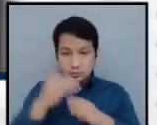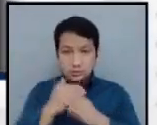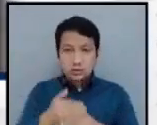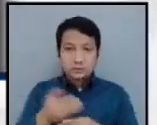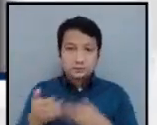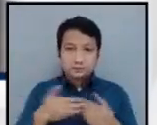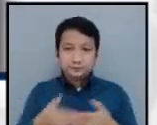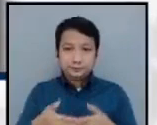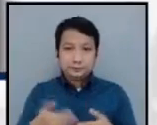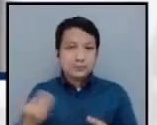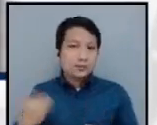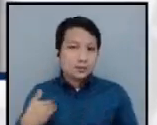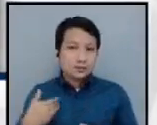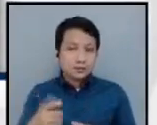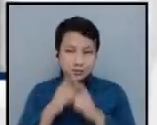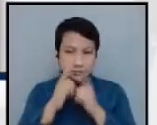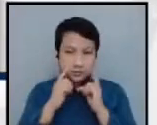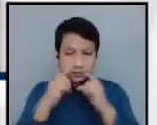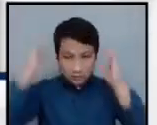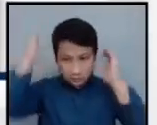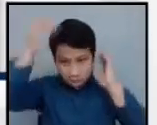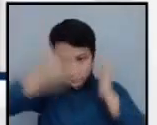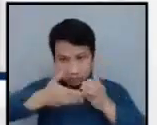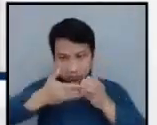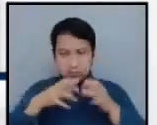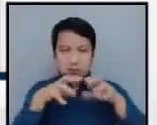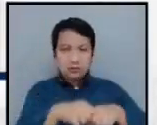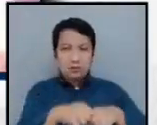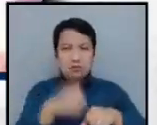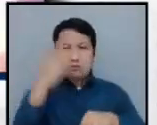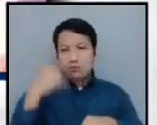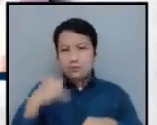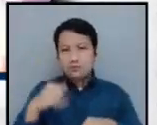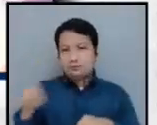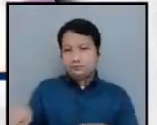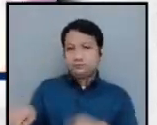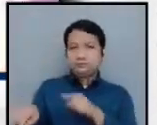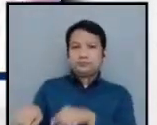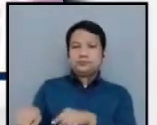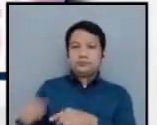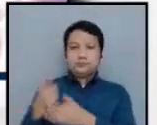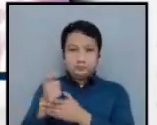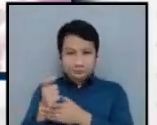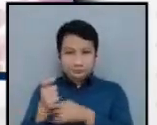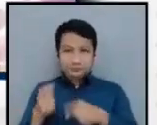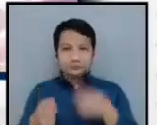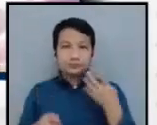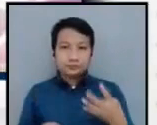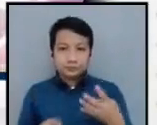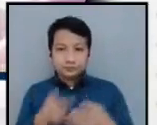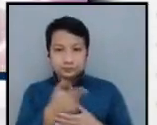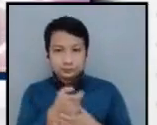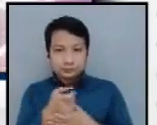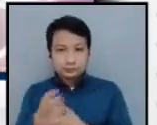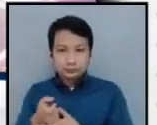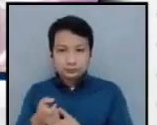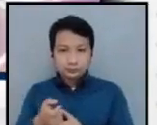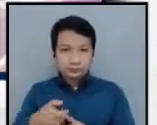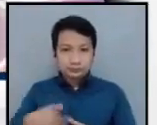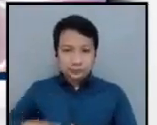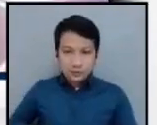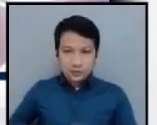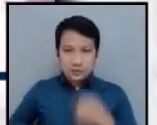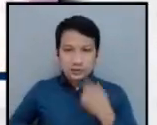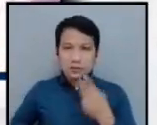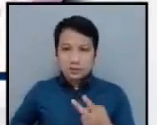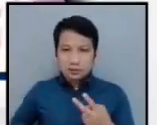hindi pagsusuot ng helmet ang timbong matapos matagpuan ng isang revolver at 4 na bala sa kanyang belt bag. 2 pang